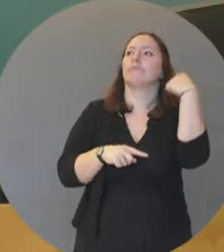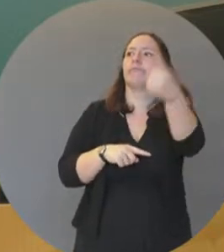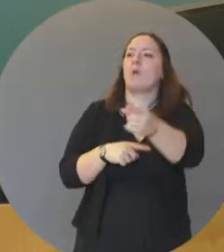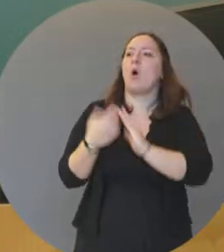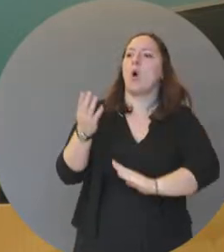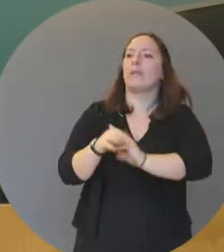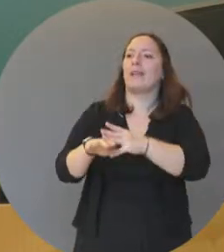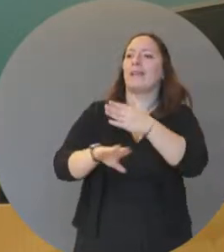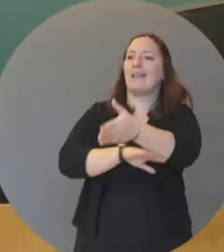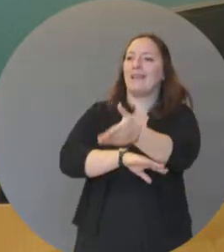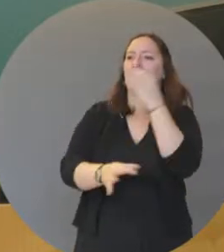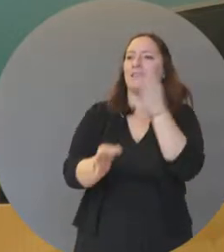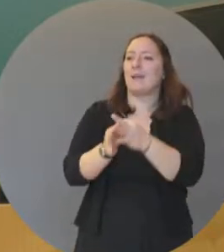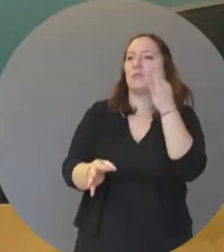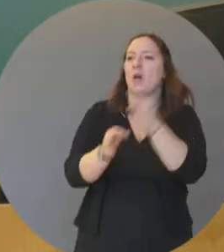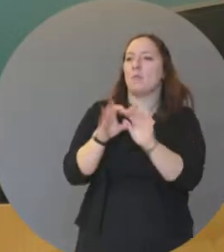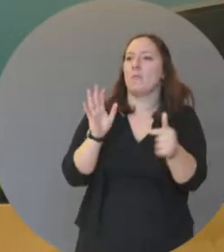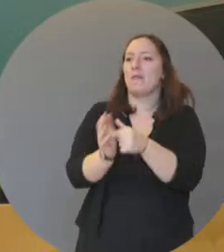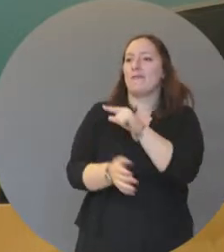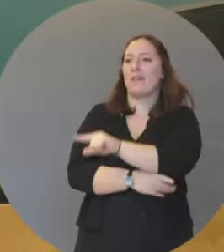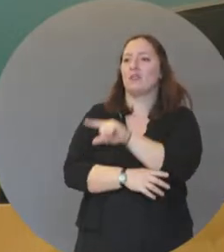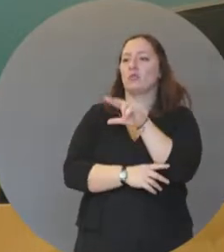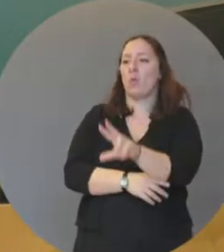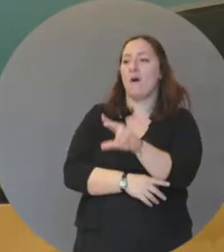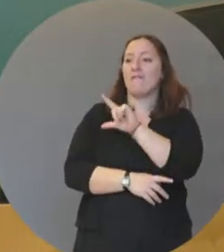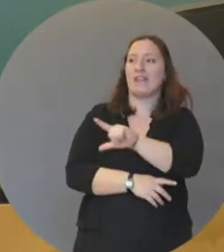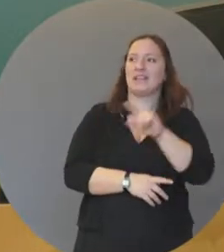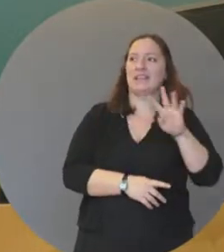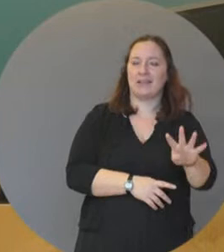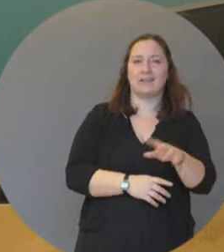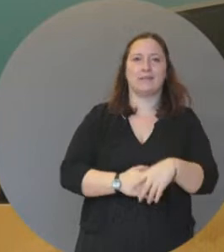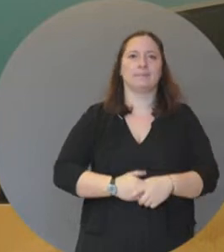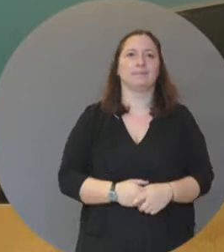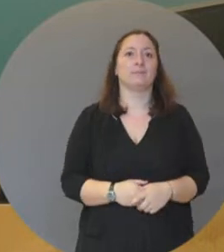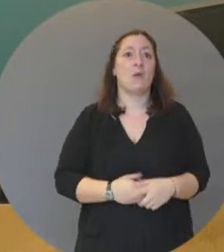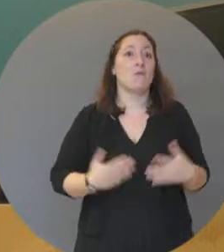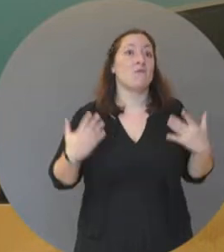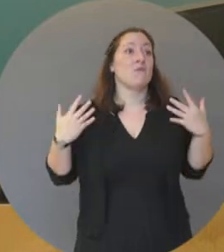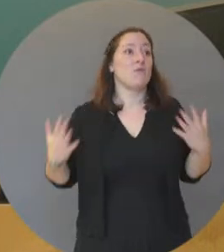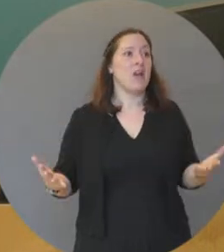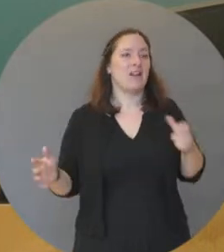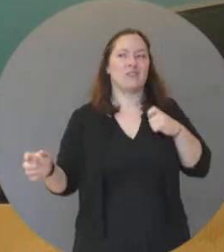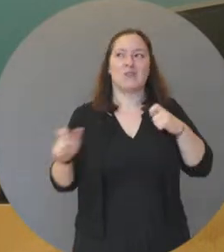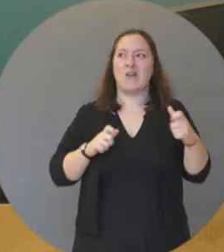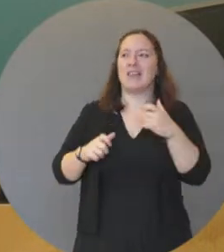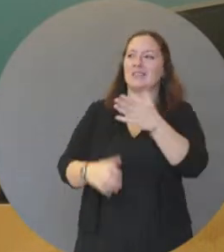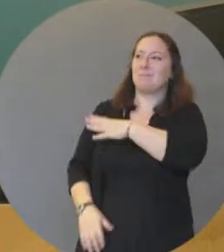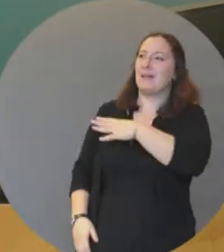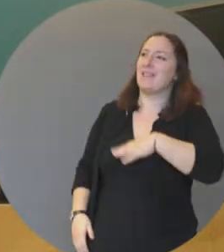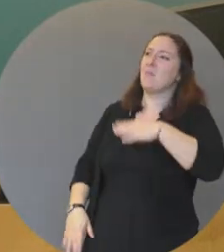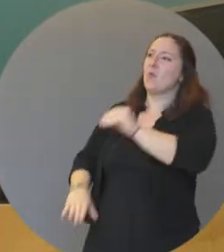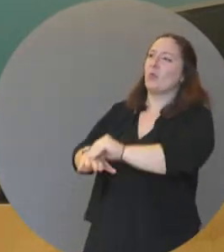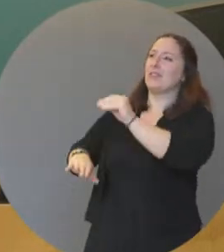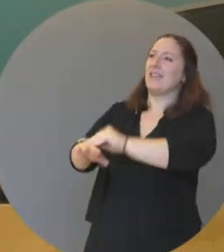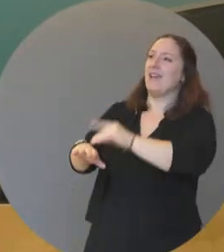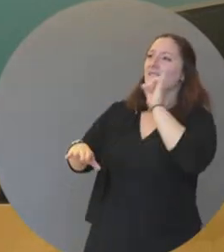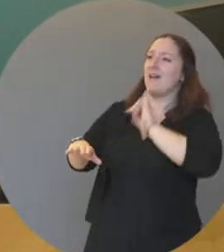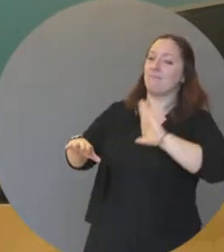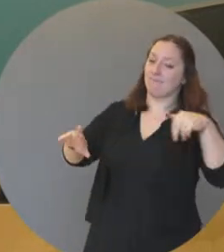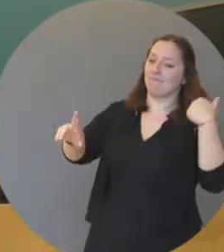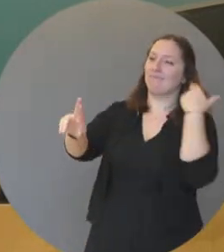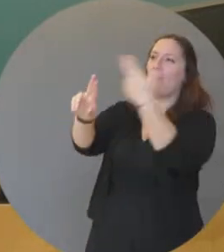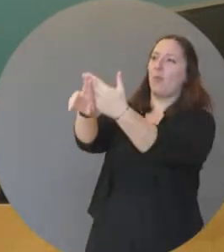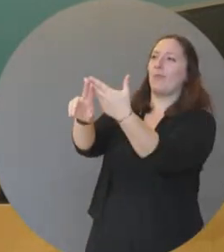2024 voilà chers collègues madame la conseillère la réponse que